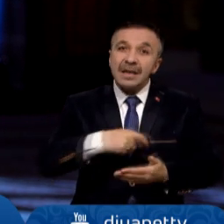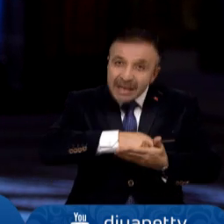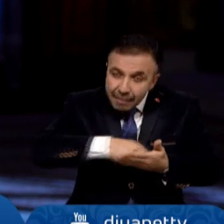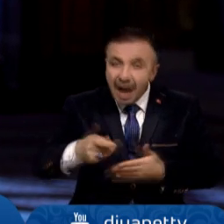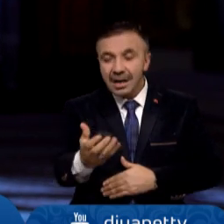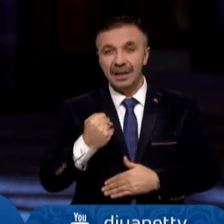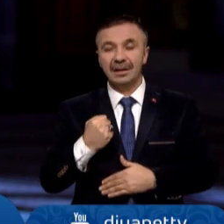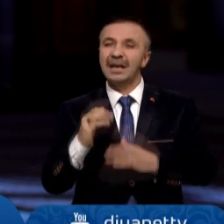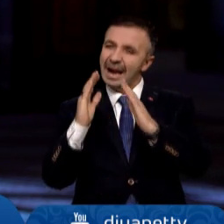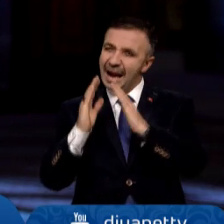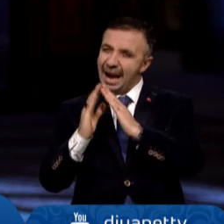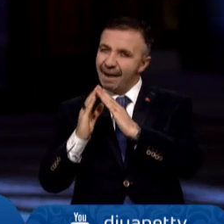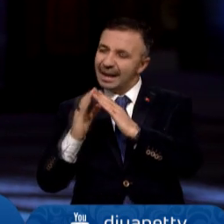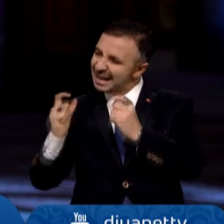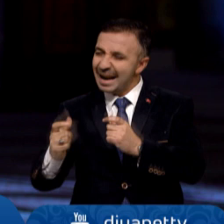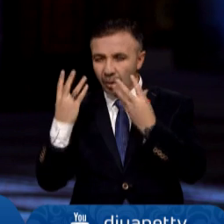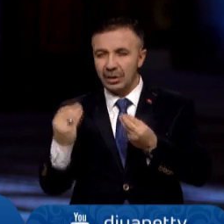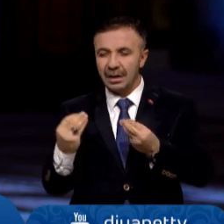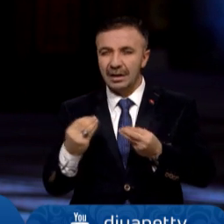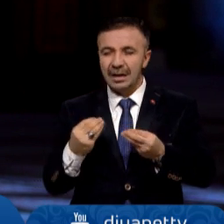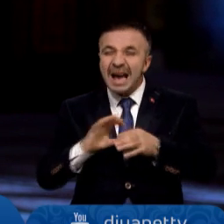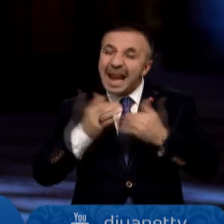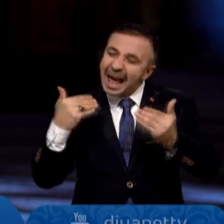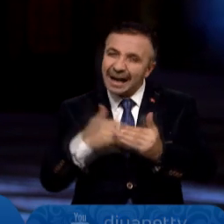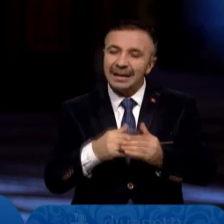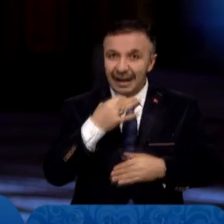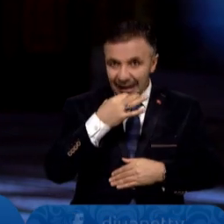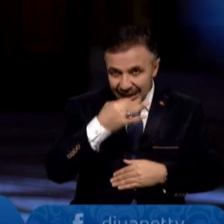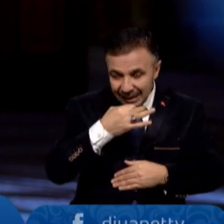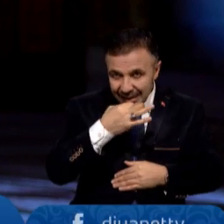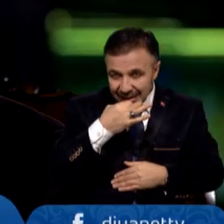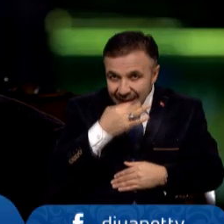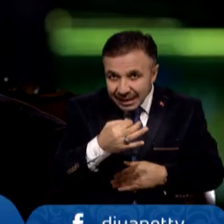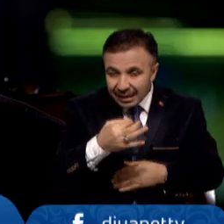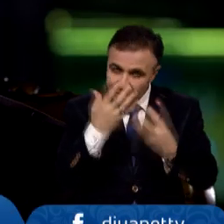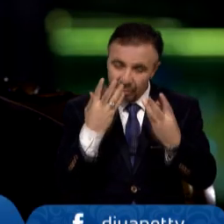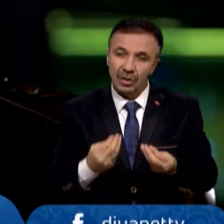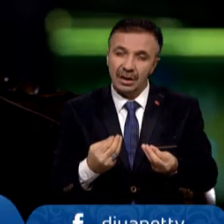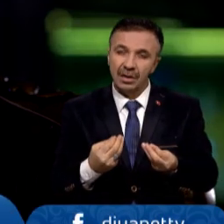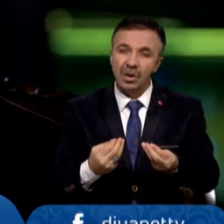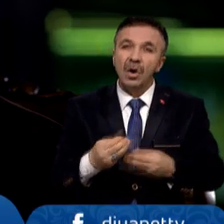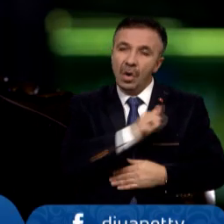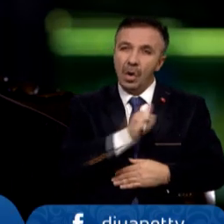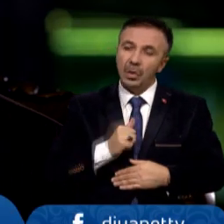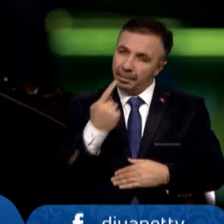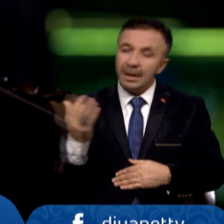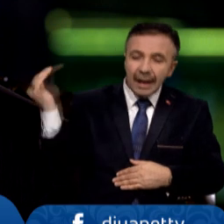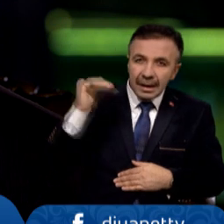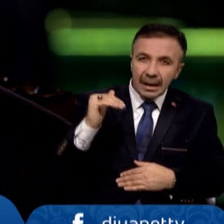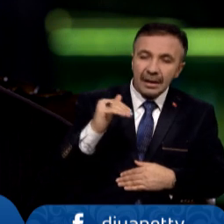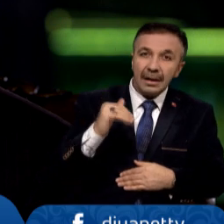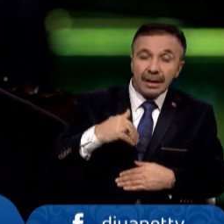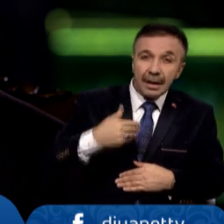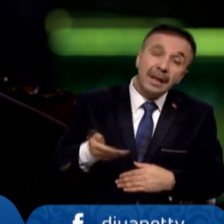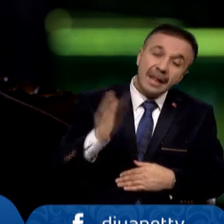alacaklar evleri nerede olacak ne kadar izinli sayılacaklar ordunun biri gelirken diğeri ne